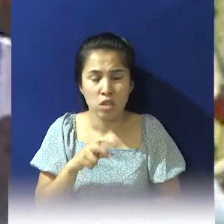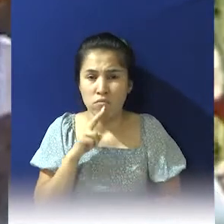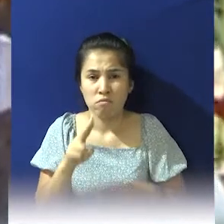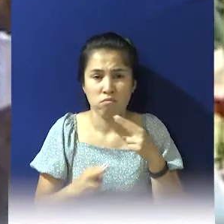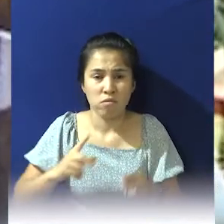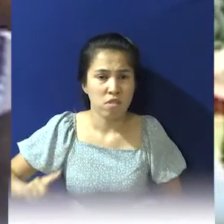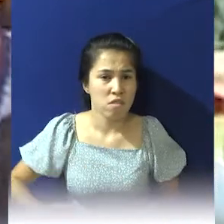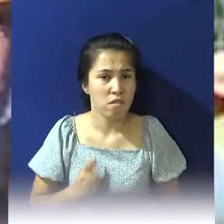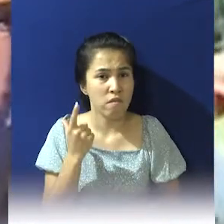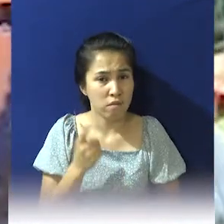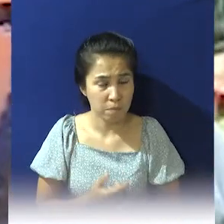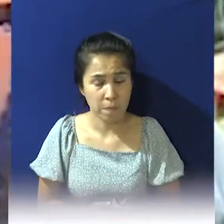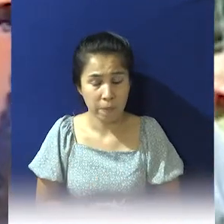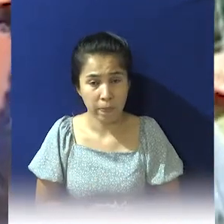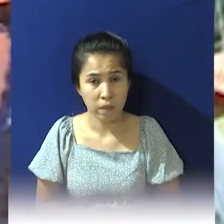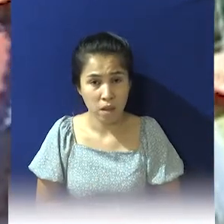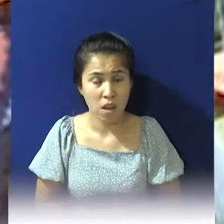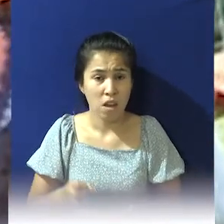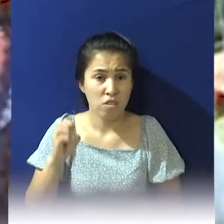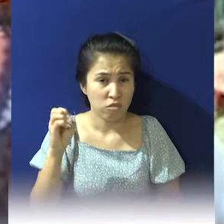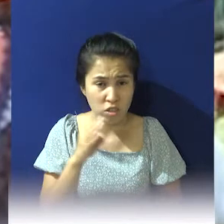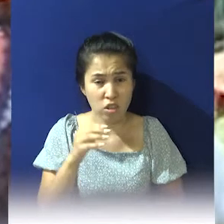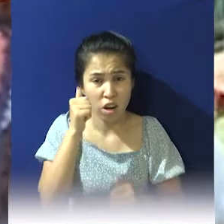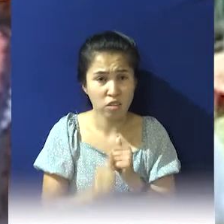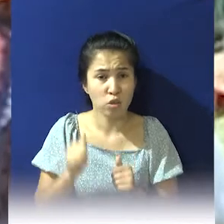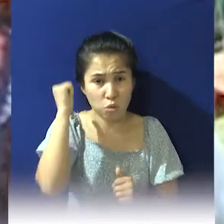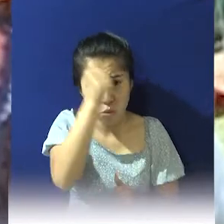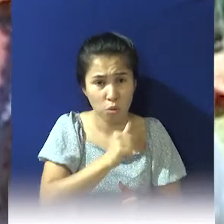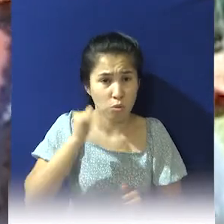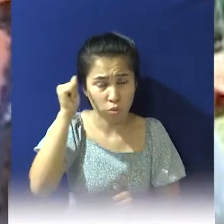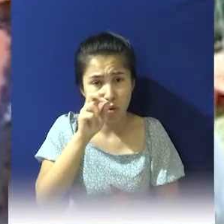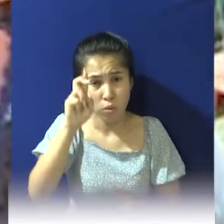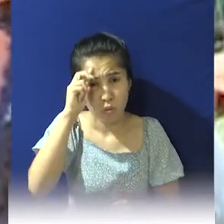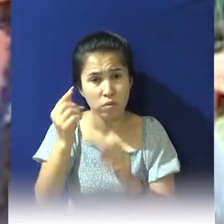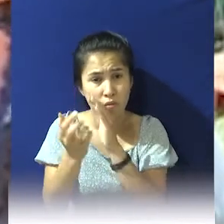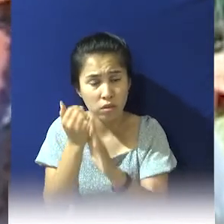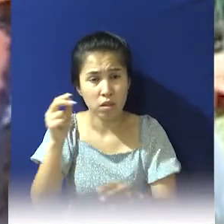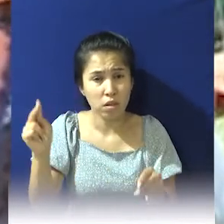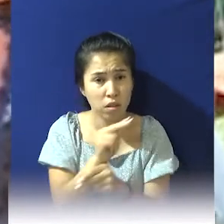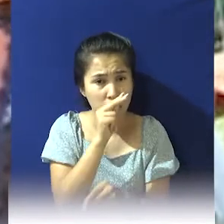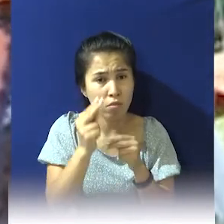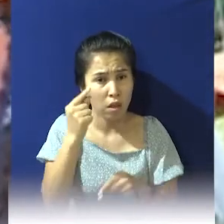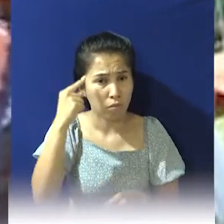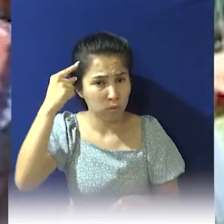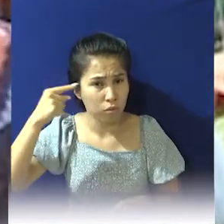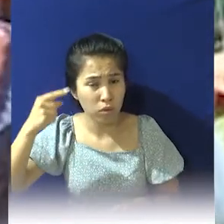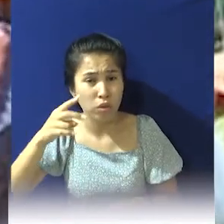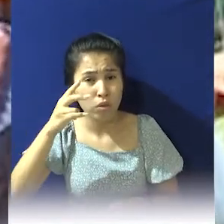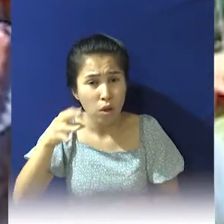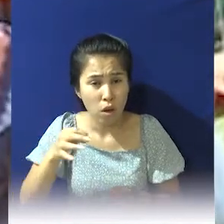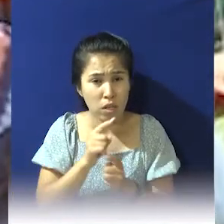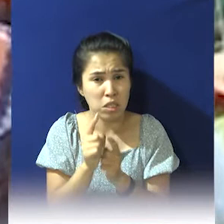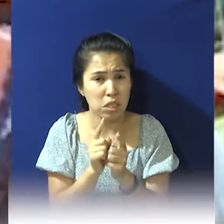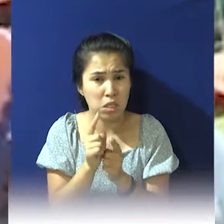впервые. Привезли своих деток со своей сестренкой. Деткам нашим, у